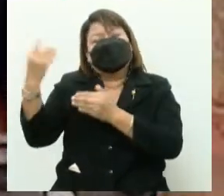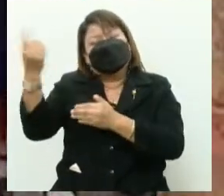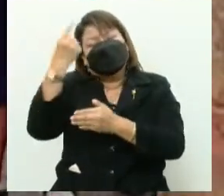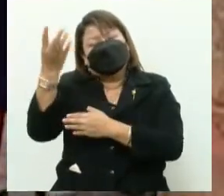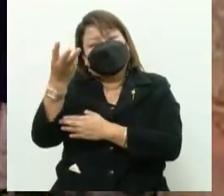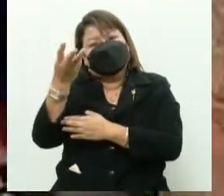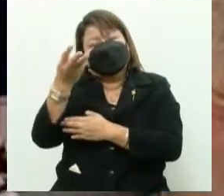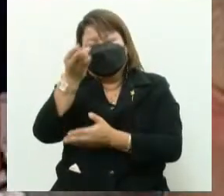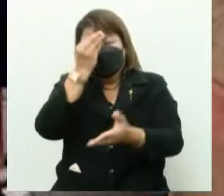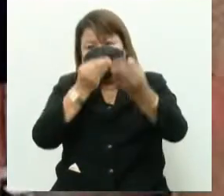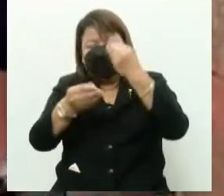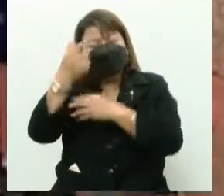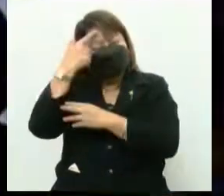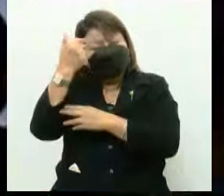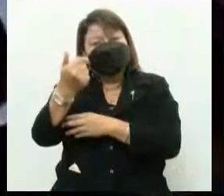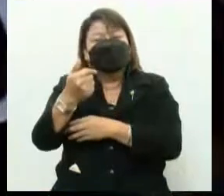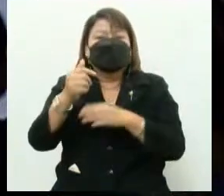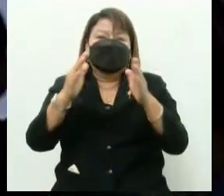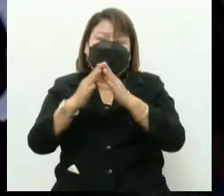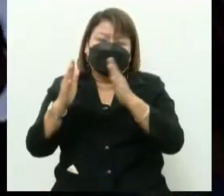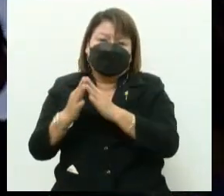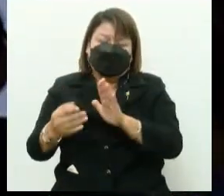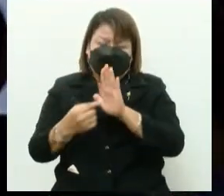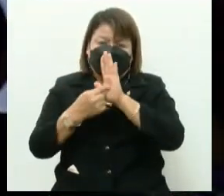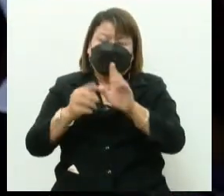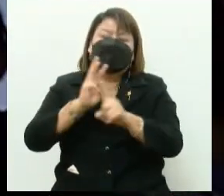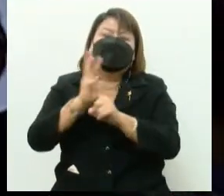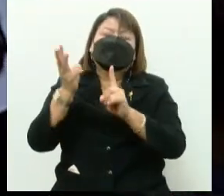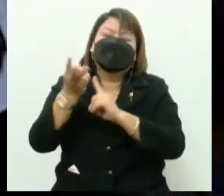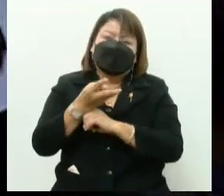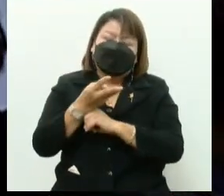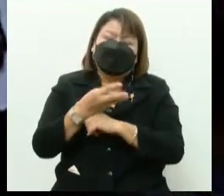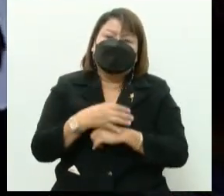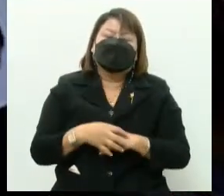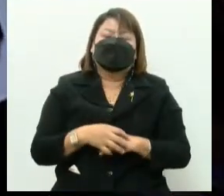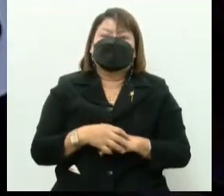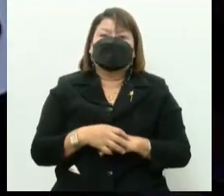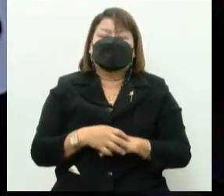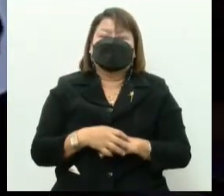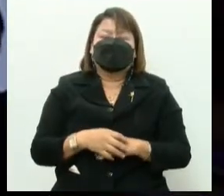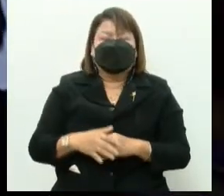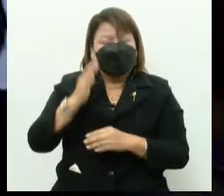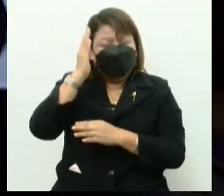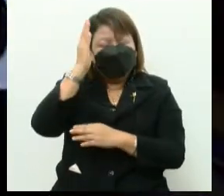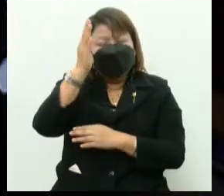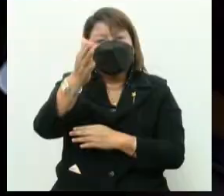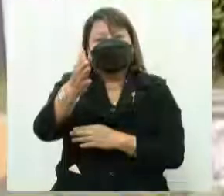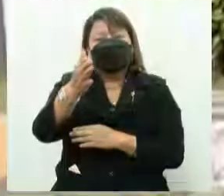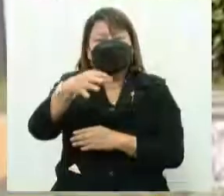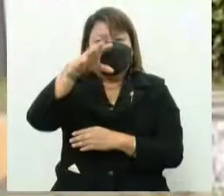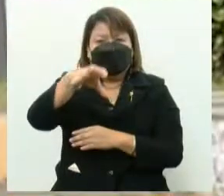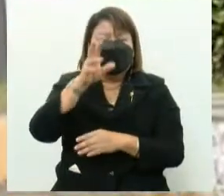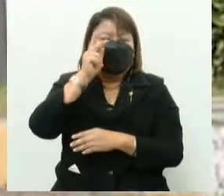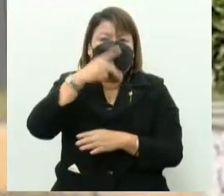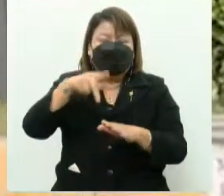รู้ภูมิปัญญาพื้นบ้านการแสดงทางวัฒนธรรมและในก้าวต่อไปสำนักงานเ